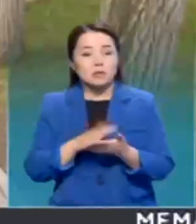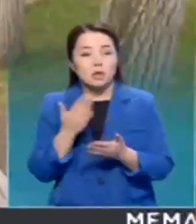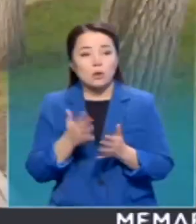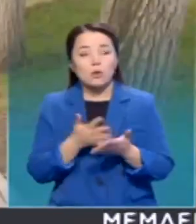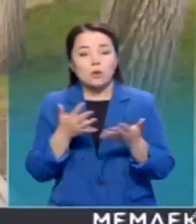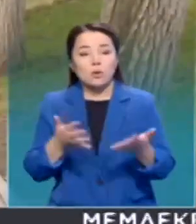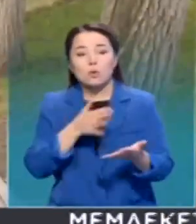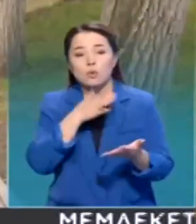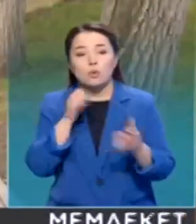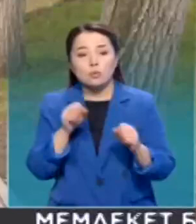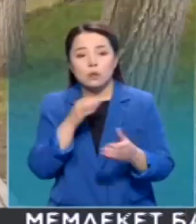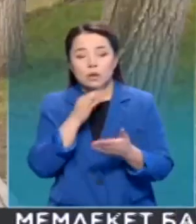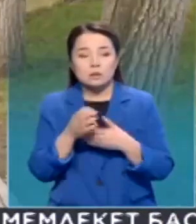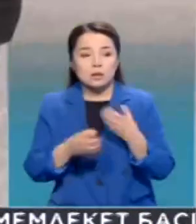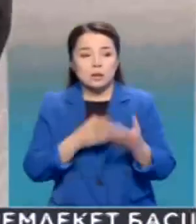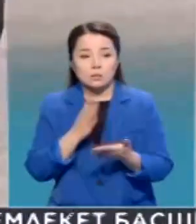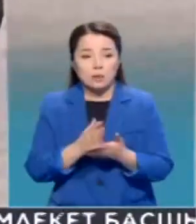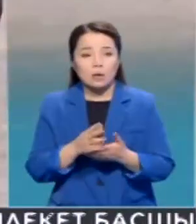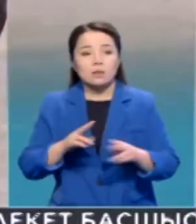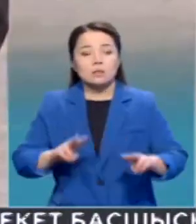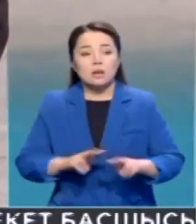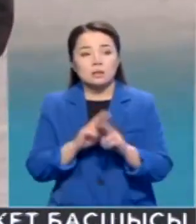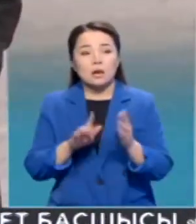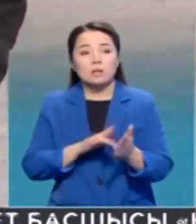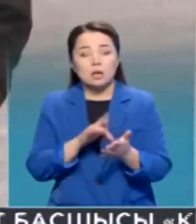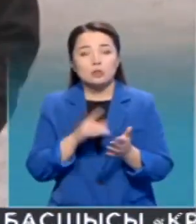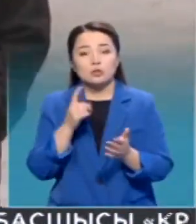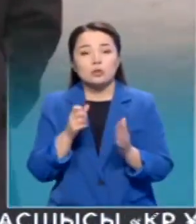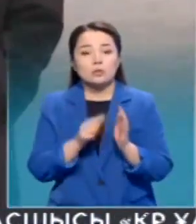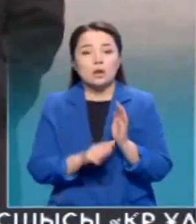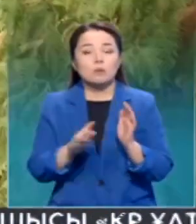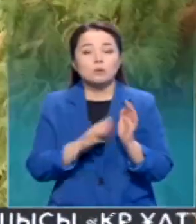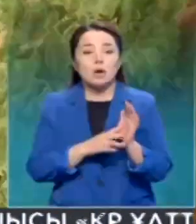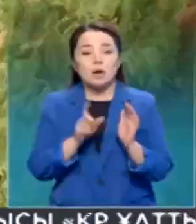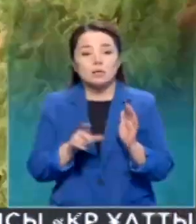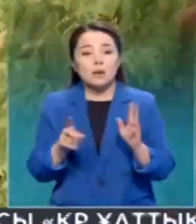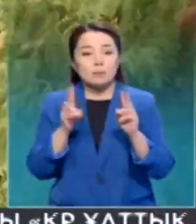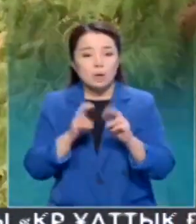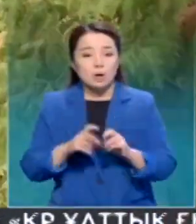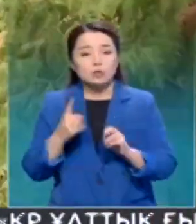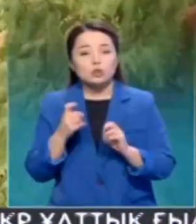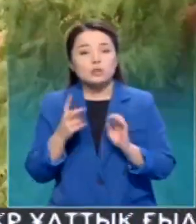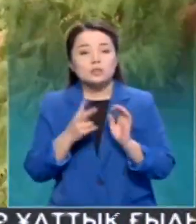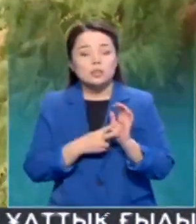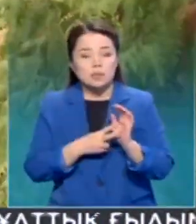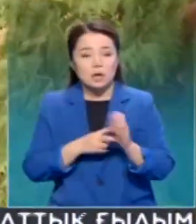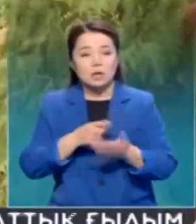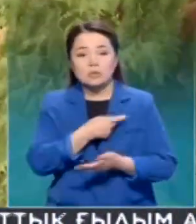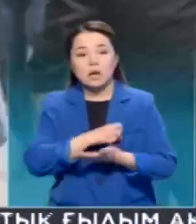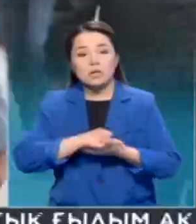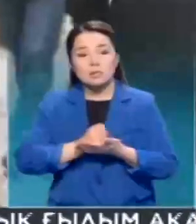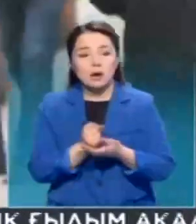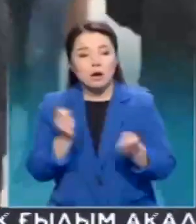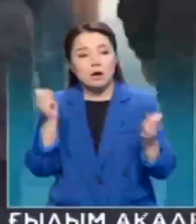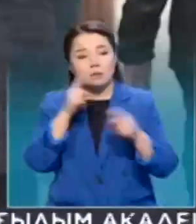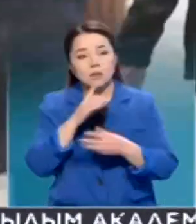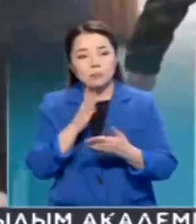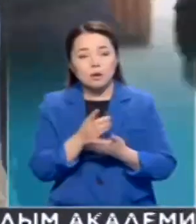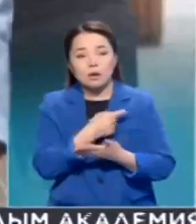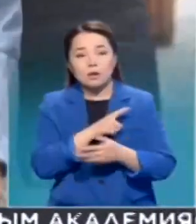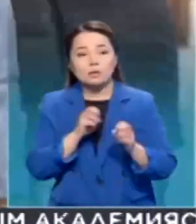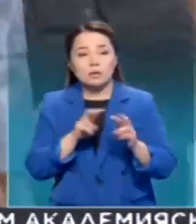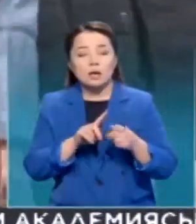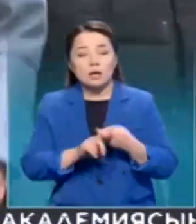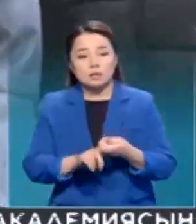ғайда көп болуы мүмкін дейді. Елордада 169 адам текселіп, оның 107-сінде диагноз расталған. Бұл туралы қалалық